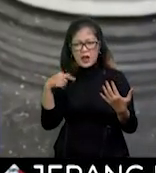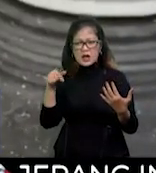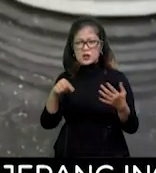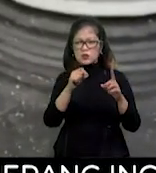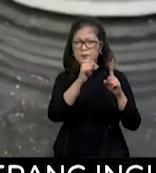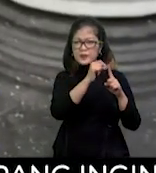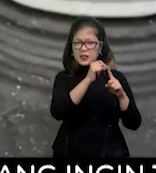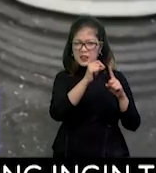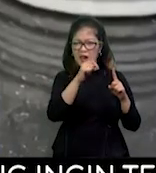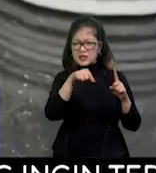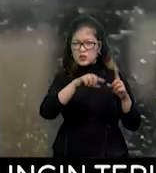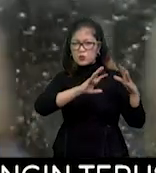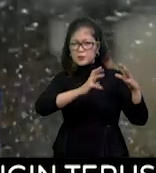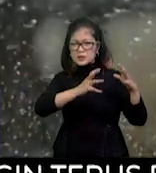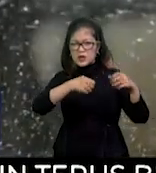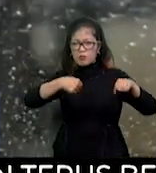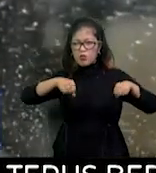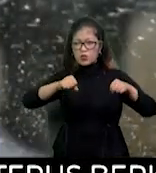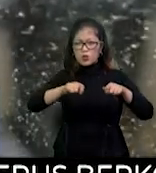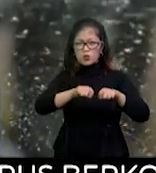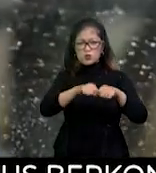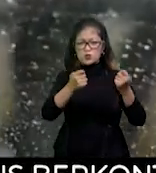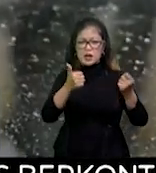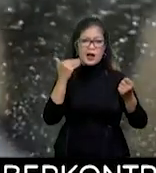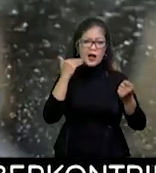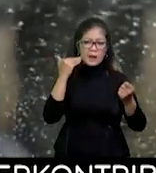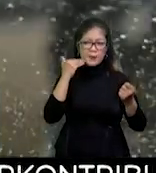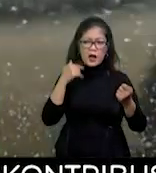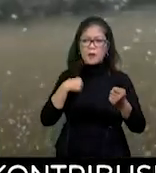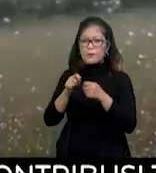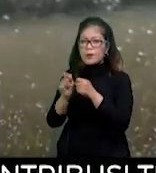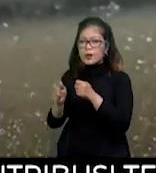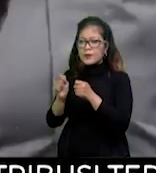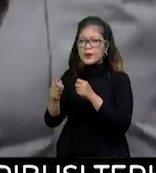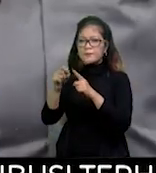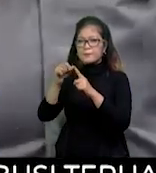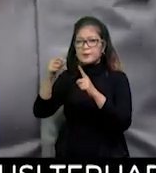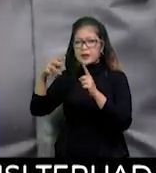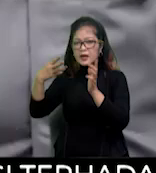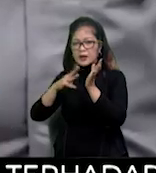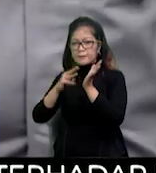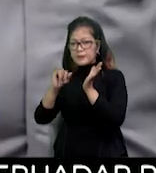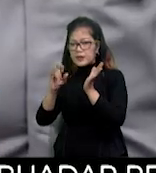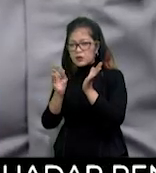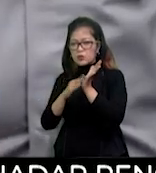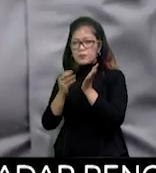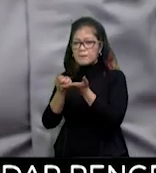merusak mesin kendaraan, sehingga tidak sedikit yang mau membeli BBM premium dengan harga lebih mahal dibandingkan jenis Pertalite.